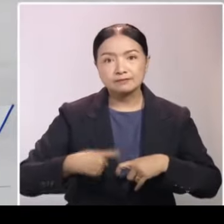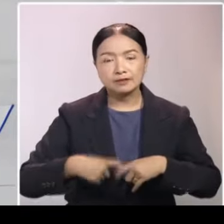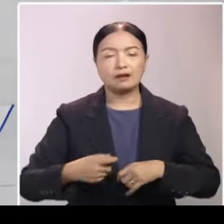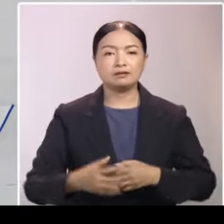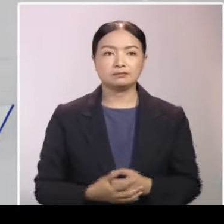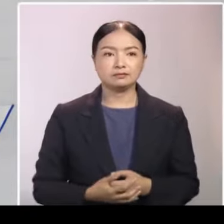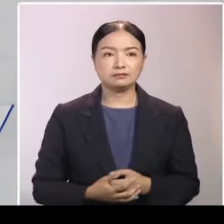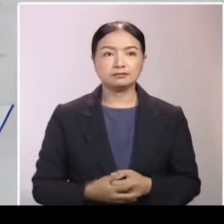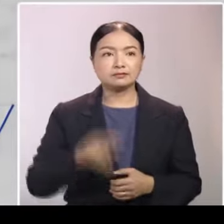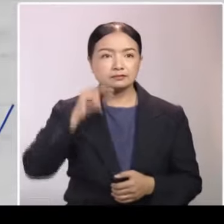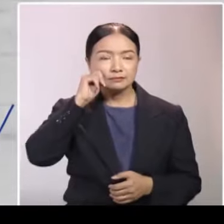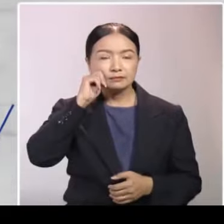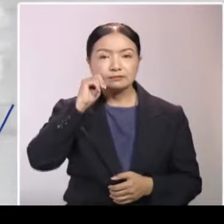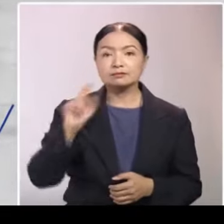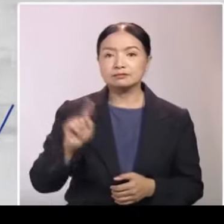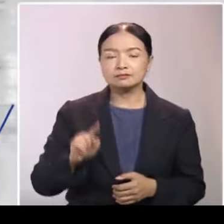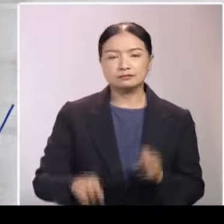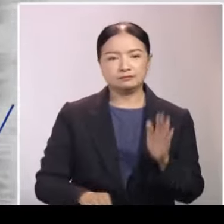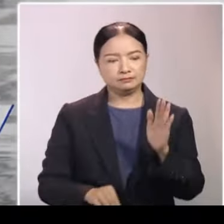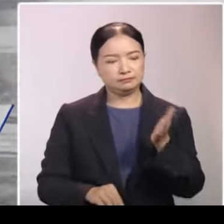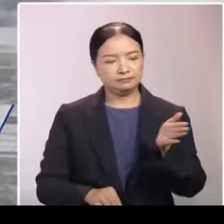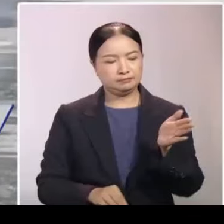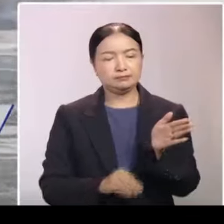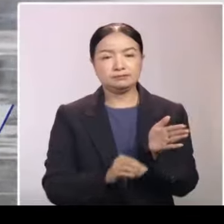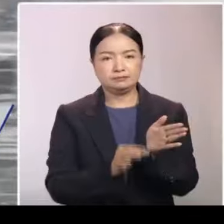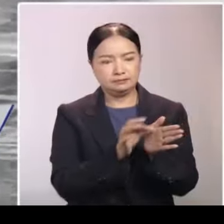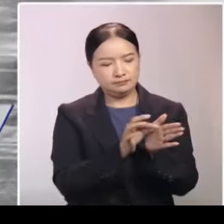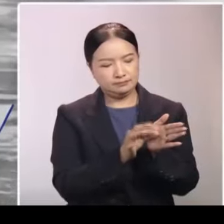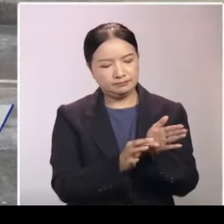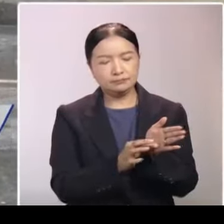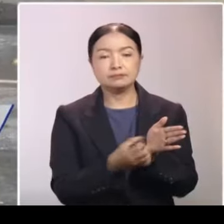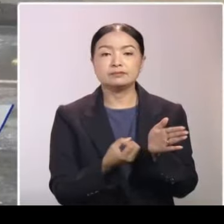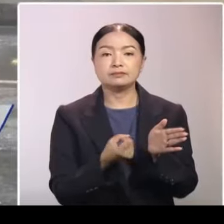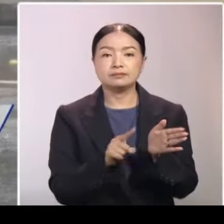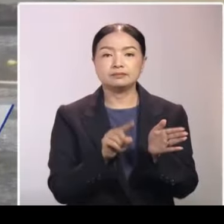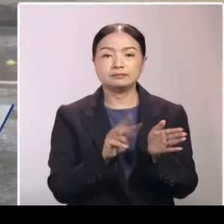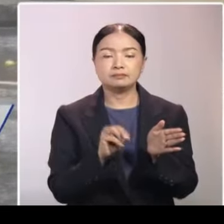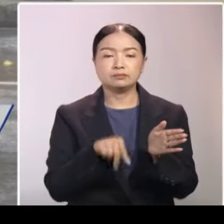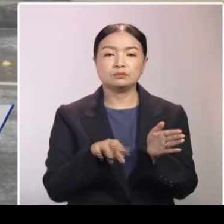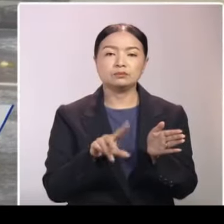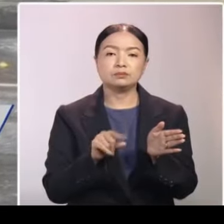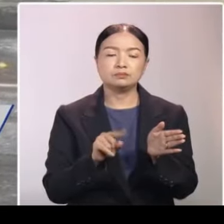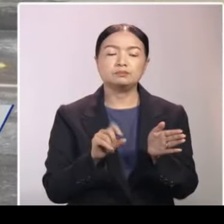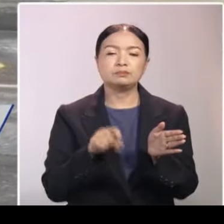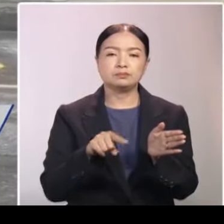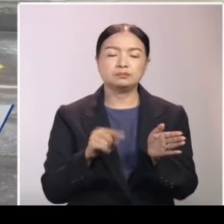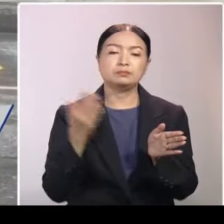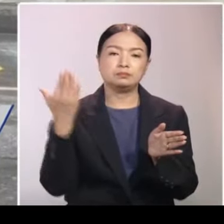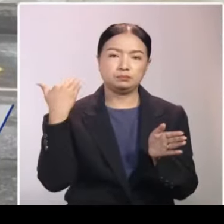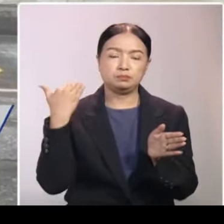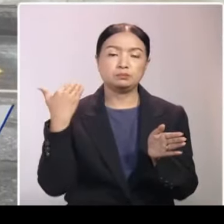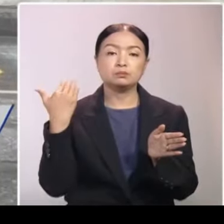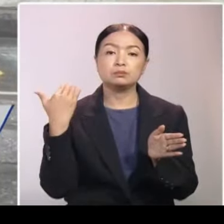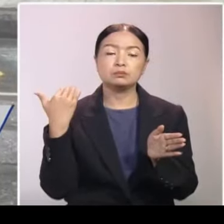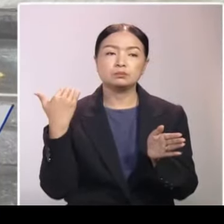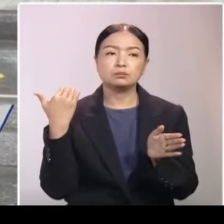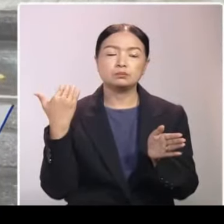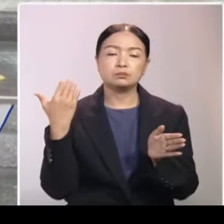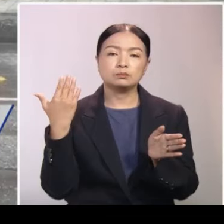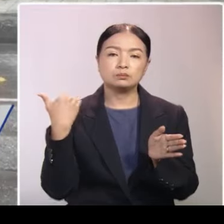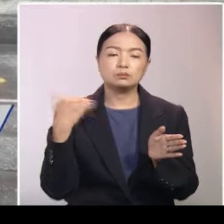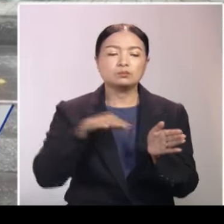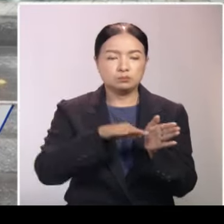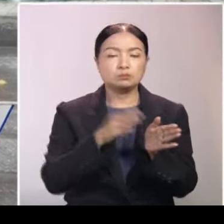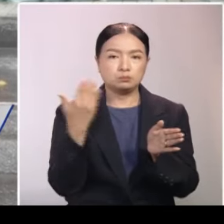นะคะระดับน้ำโขงเนี่ยอยู่ที่ 11ม 23ซมลดลงมาจากเมื่อวานค่ะอยู่ที่เอ่อลดลงมานะ